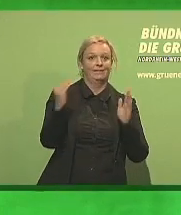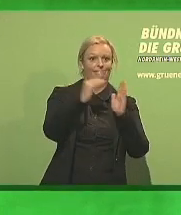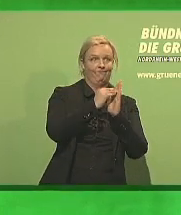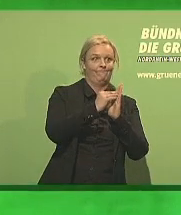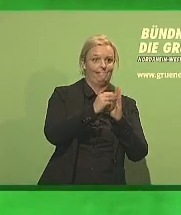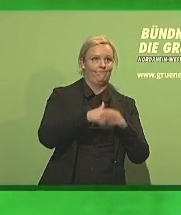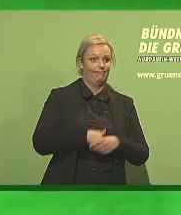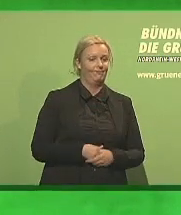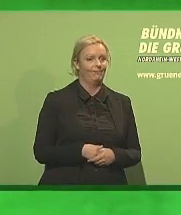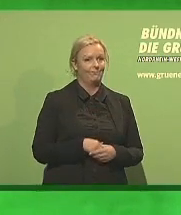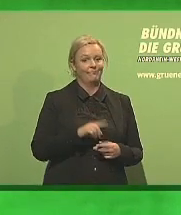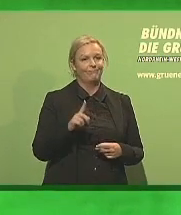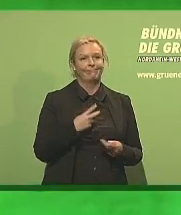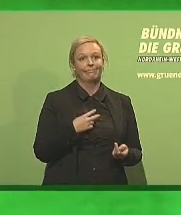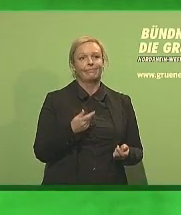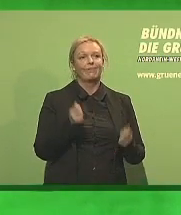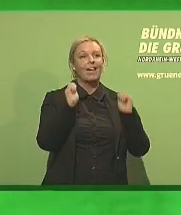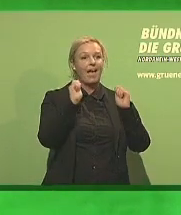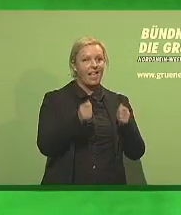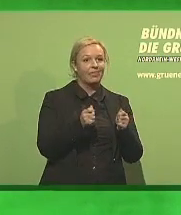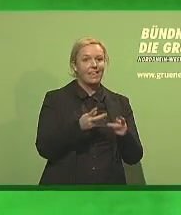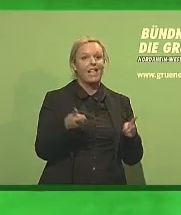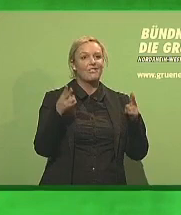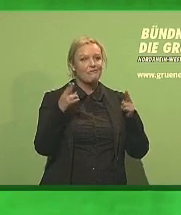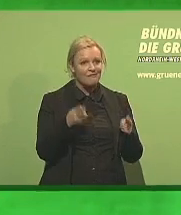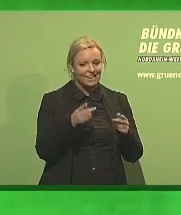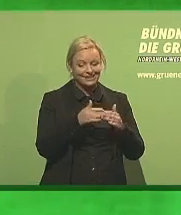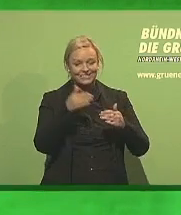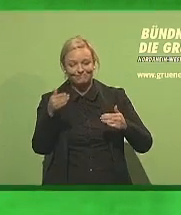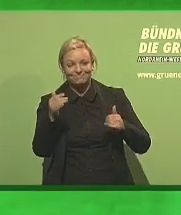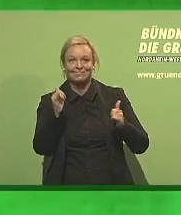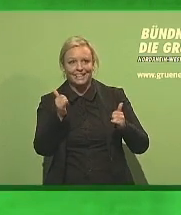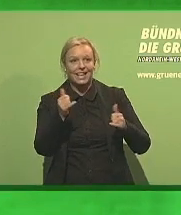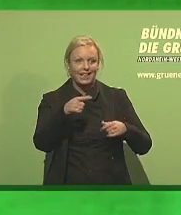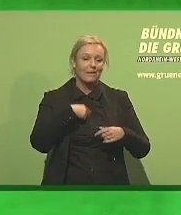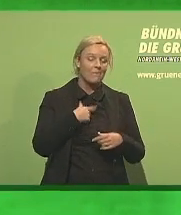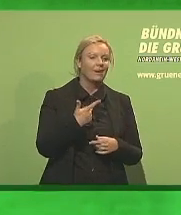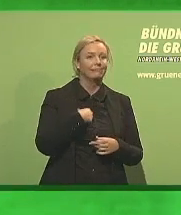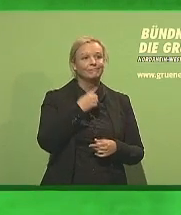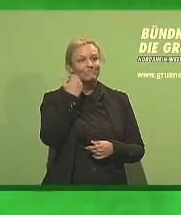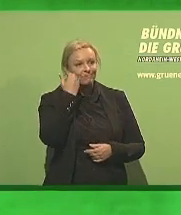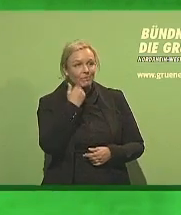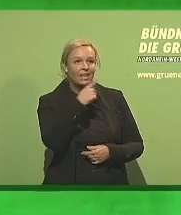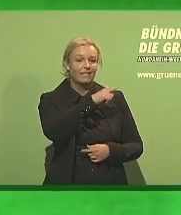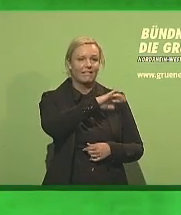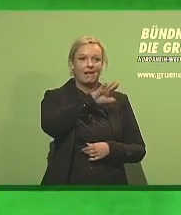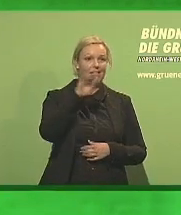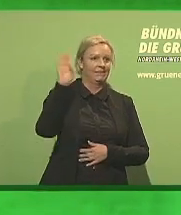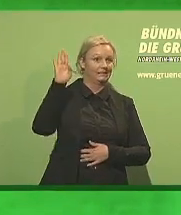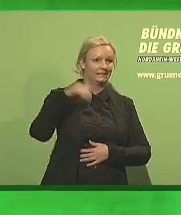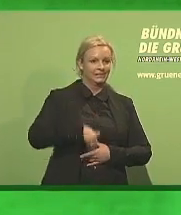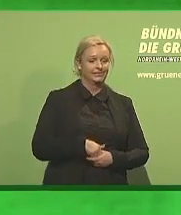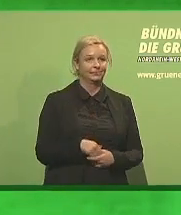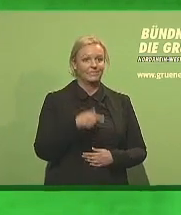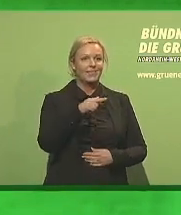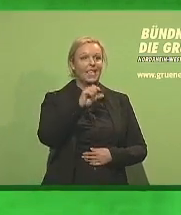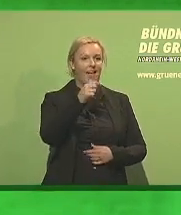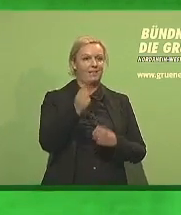der Antragsfrist sozusagen sich das ereignet hat, und bitte euch um Zustimmung zu dem T1 neu.